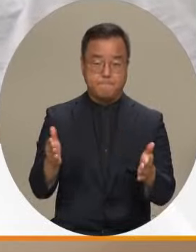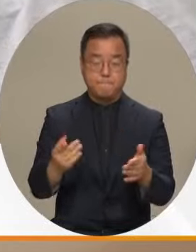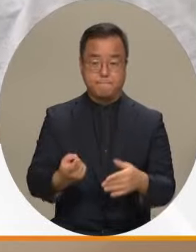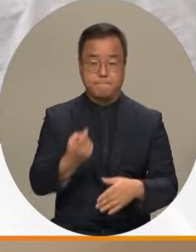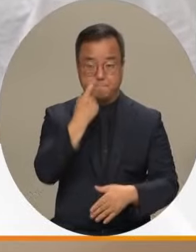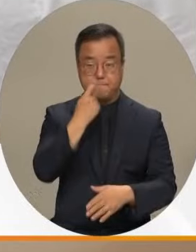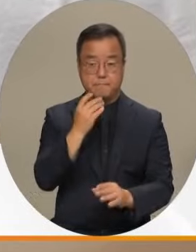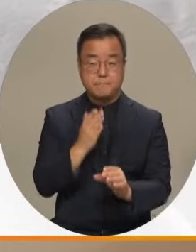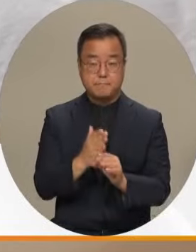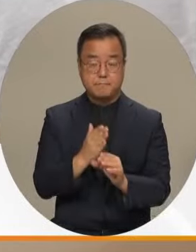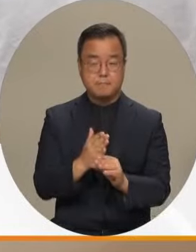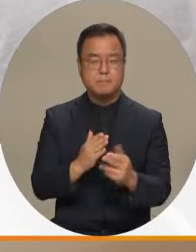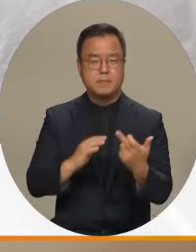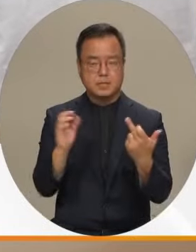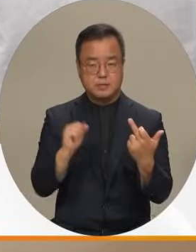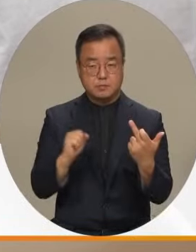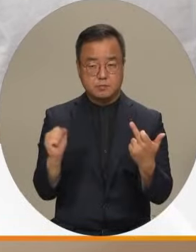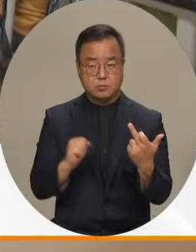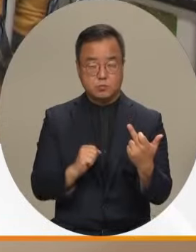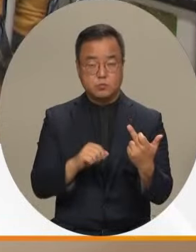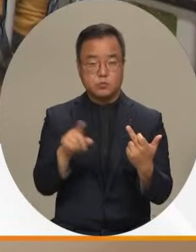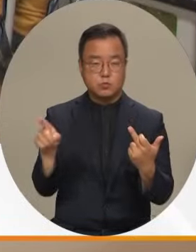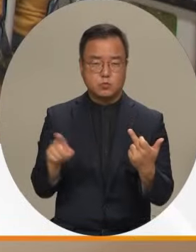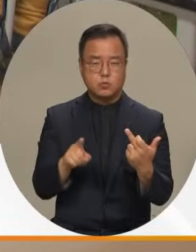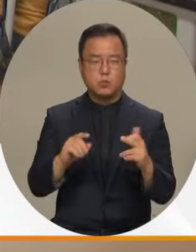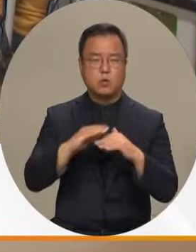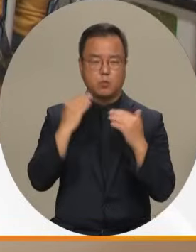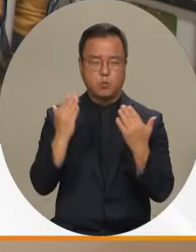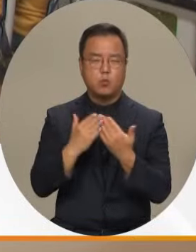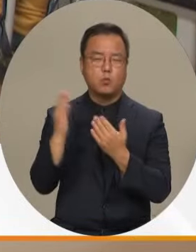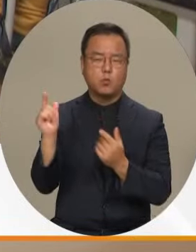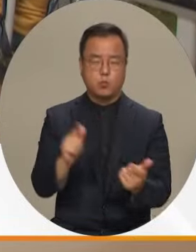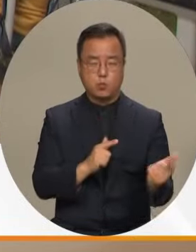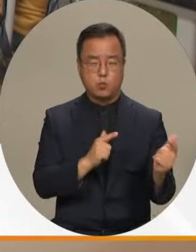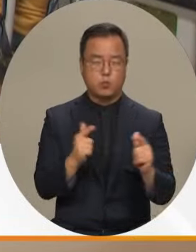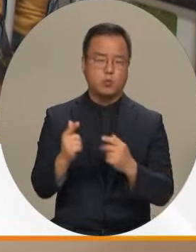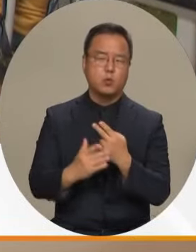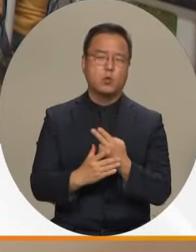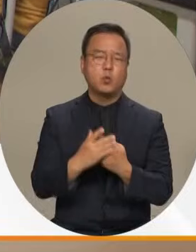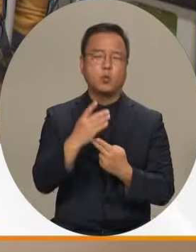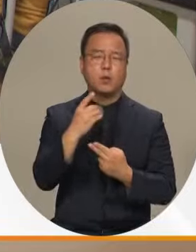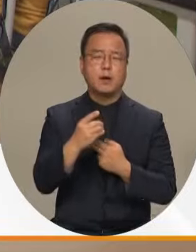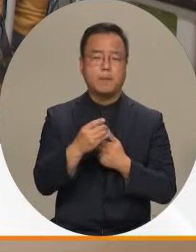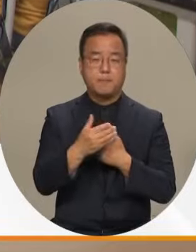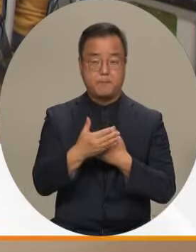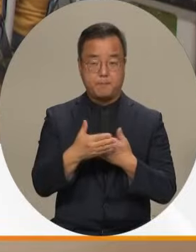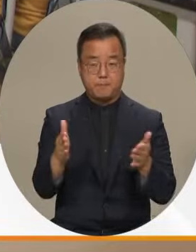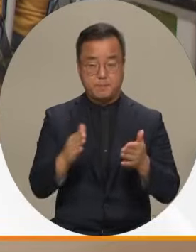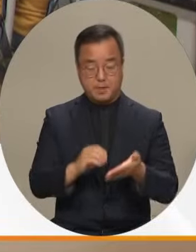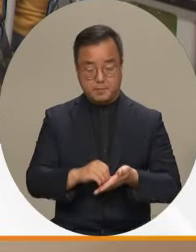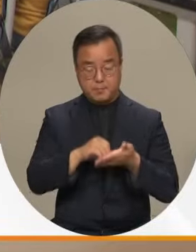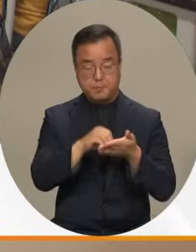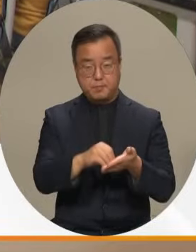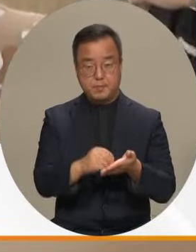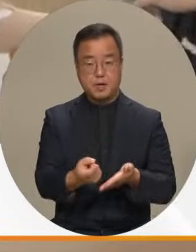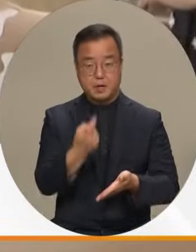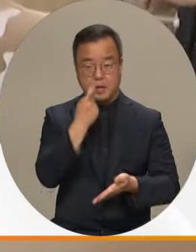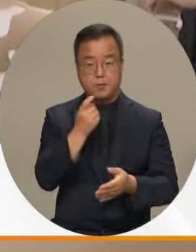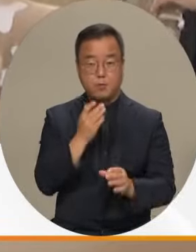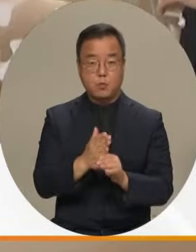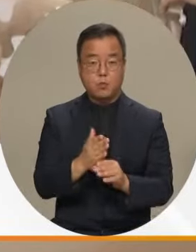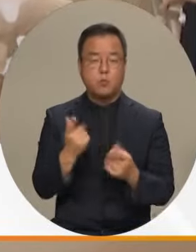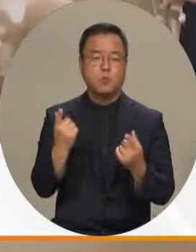있고요. 17% 정도가 이제 전일제 통합학급에서 수업을 받고 있습니다. 근데 그렇게 수업을 받고